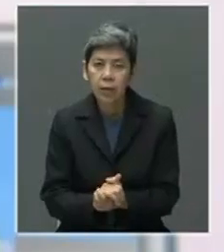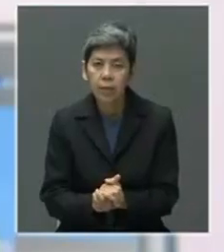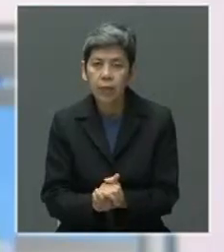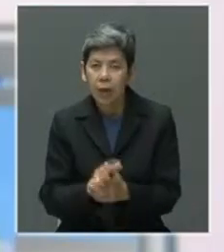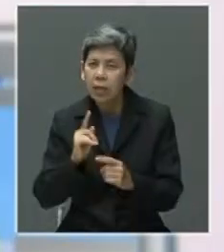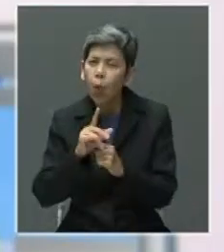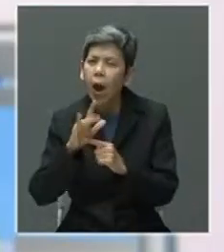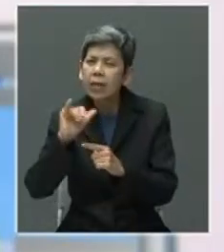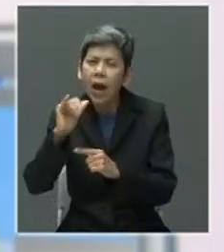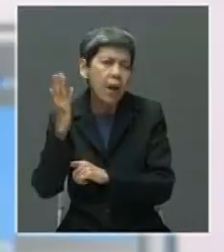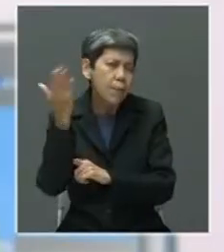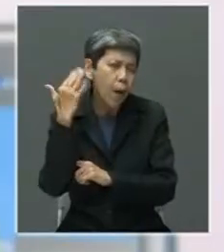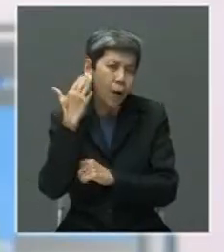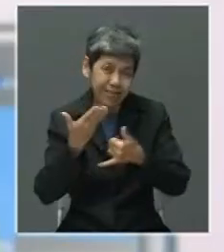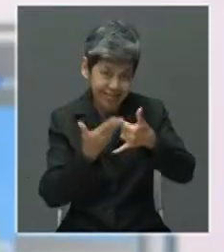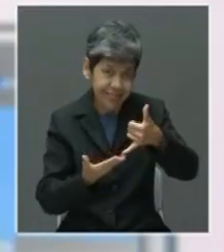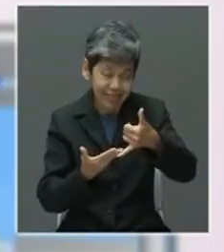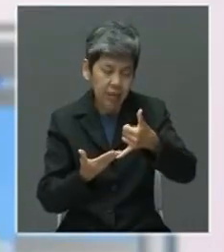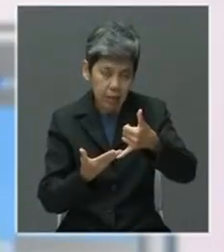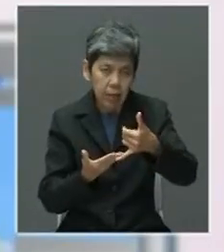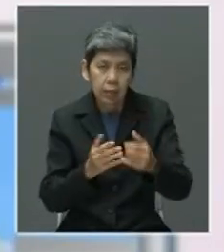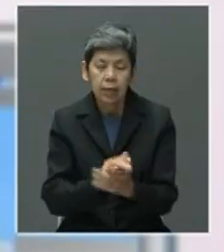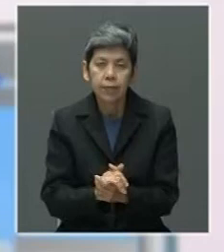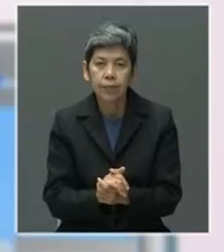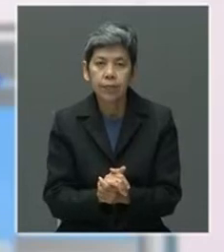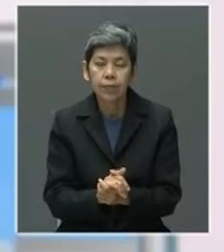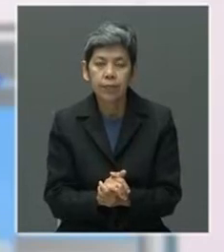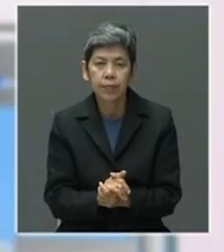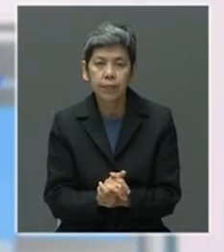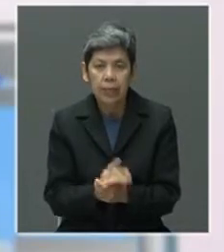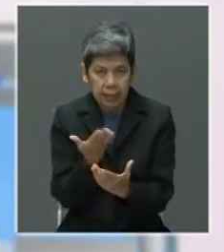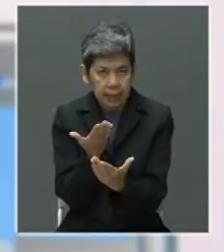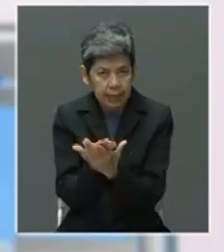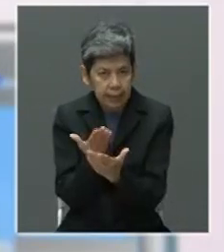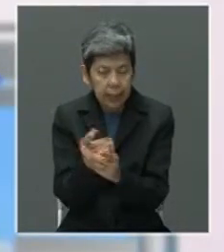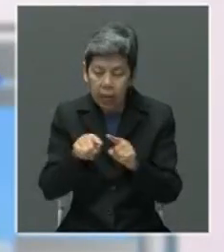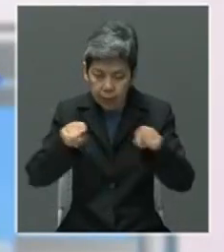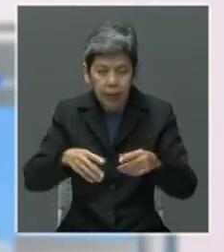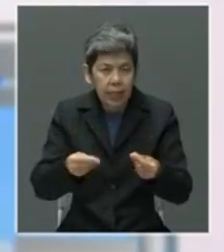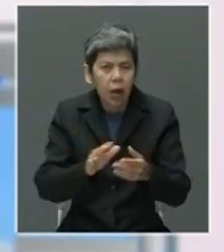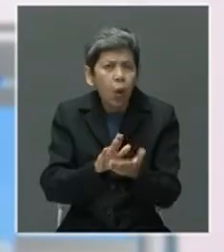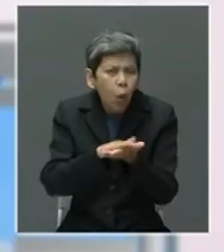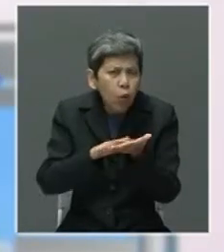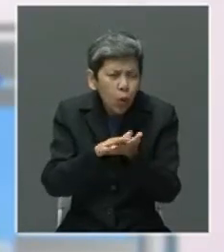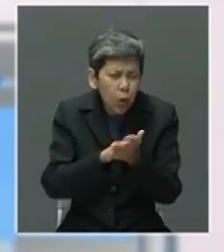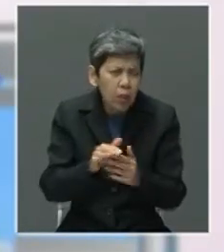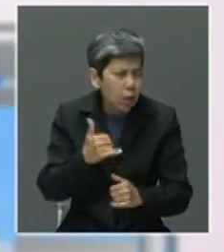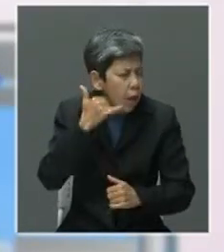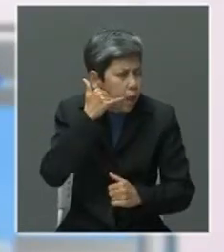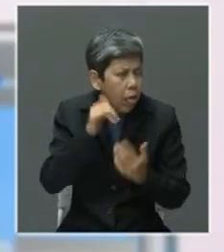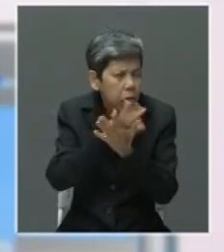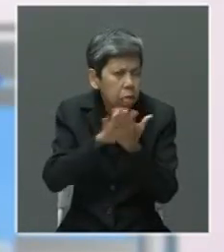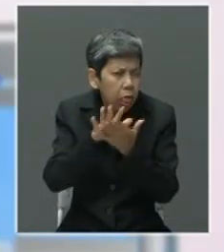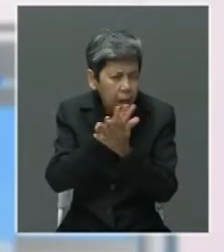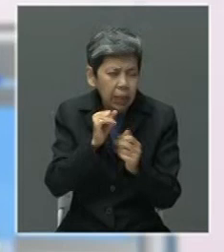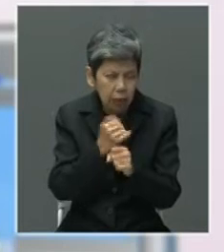มายคดีนะครับหมายที่แอบแต่จะพนักจีนที่เก็บเนี่ย คุณวีระครับขอโทษนะครับสัญญาณไม่ค่อยดีเดี๋ยว